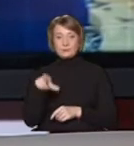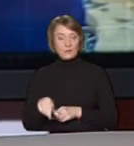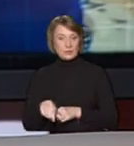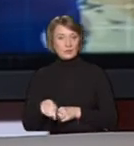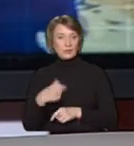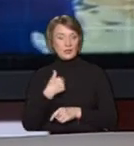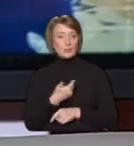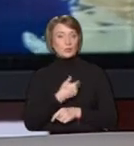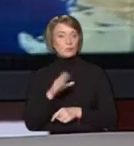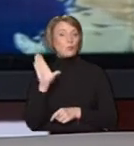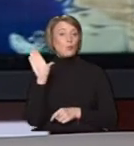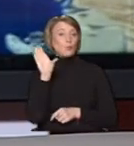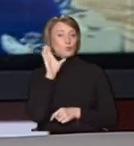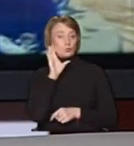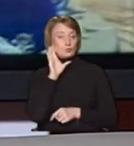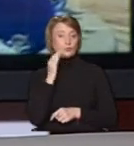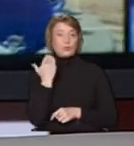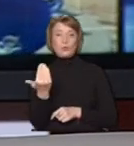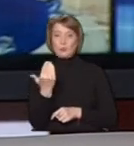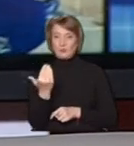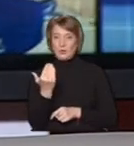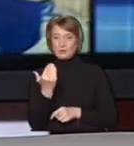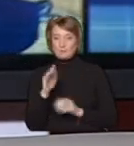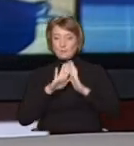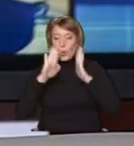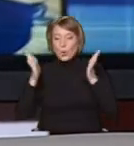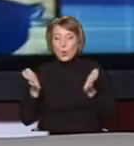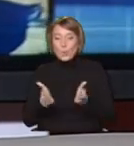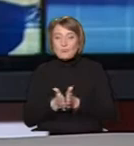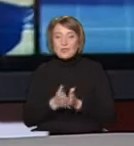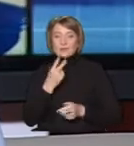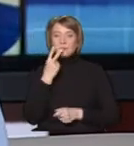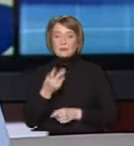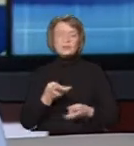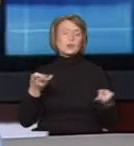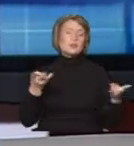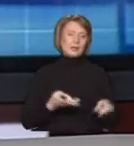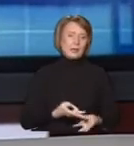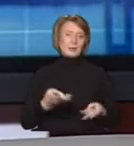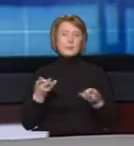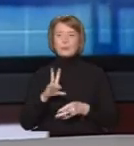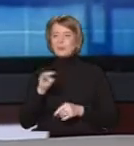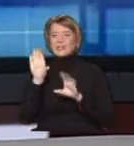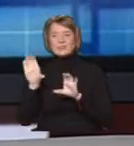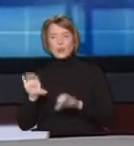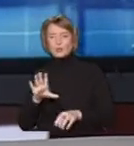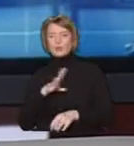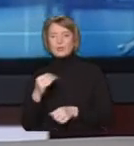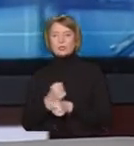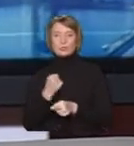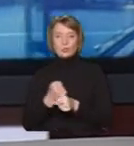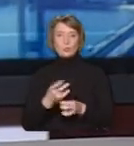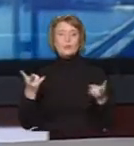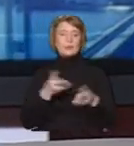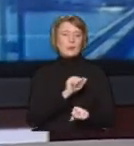вас ваше комплексне бачення. Безумовно, треба, там, де щось незаконно було зроблено, значить,